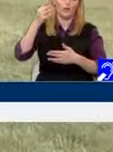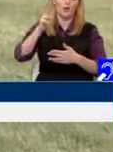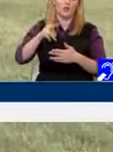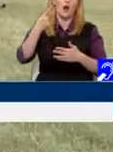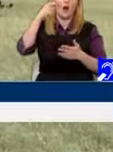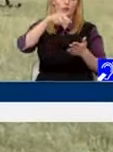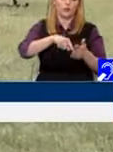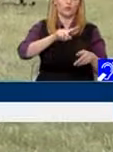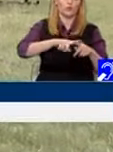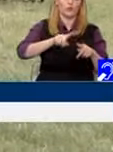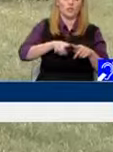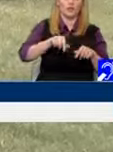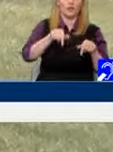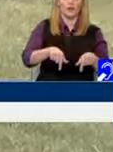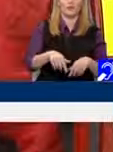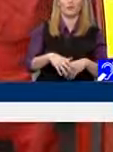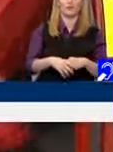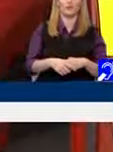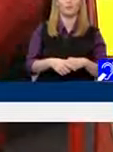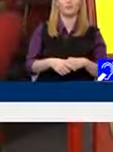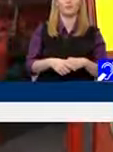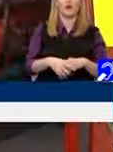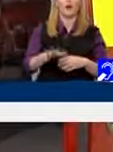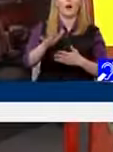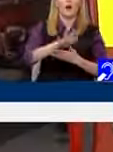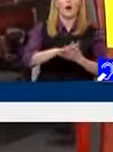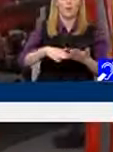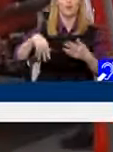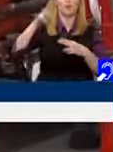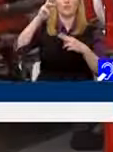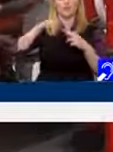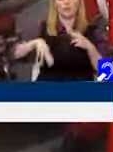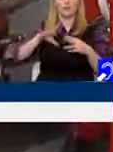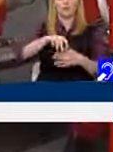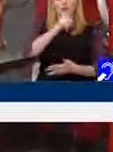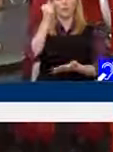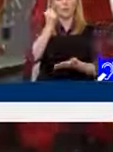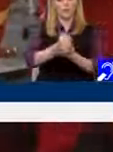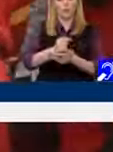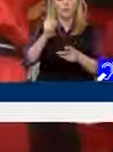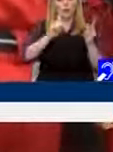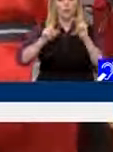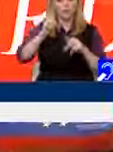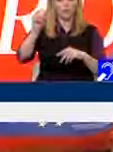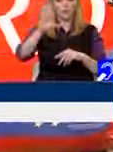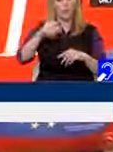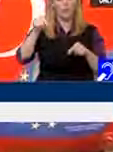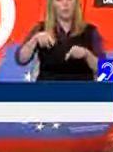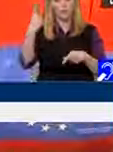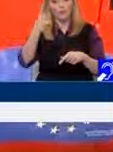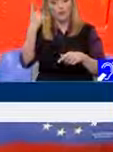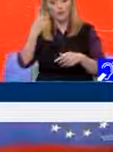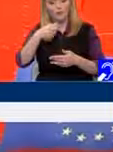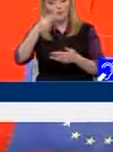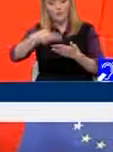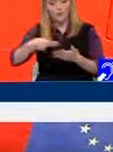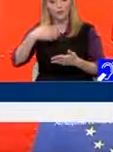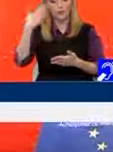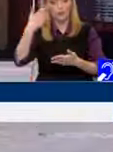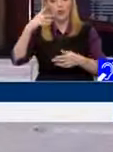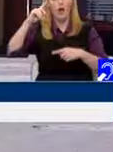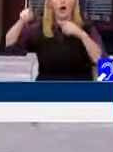ulterior pe masa autorităților de management de la București, urmând ca într-un final să fie aprobat și de Consiliul Europei. Toate aceste proceduri ar trebui să se